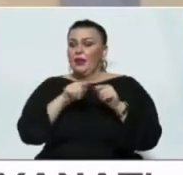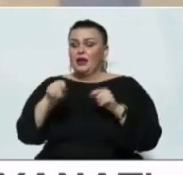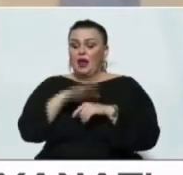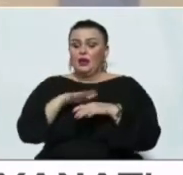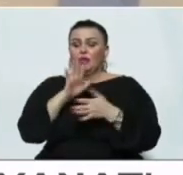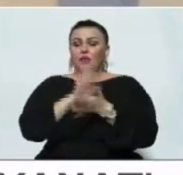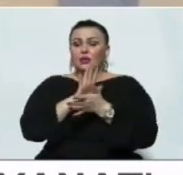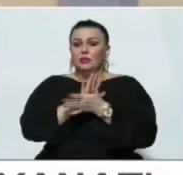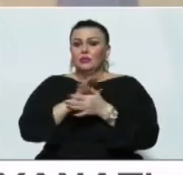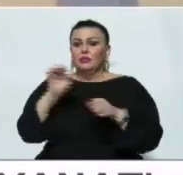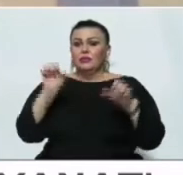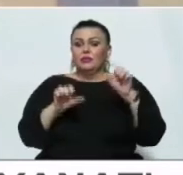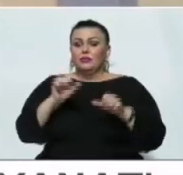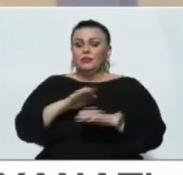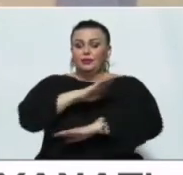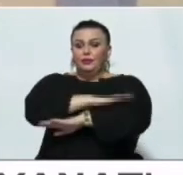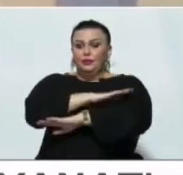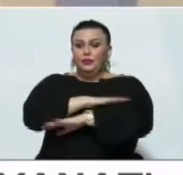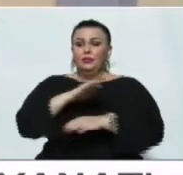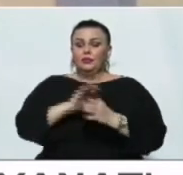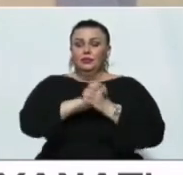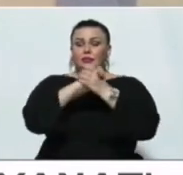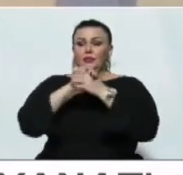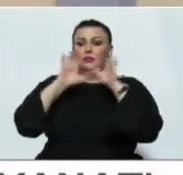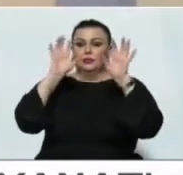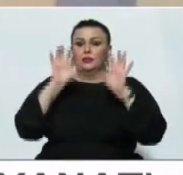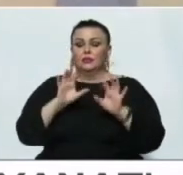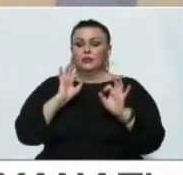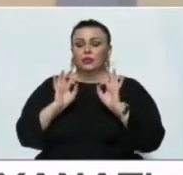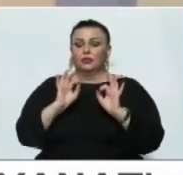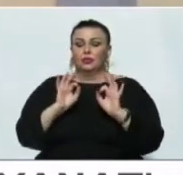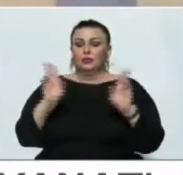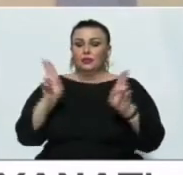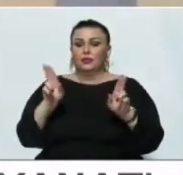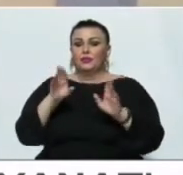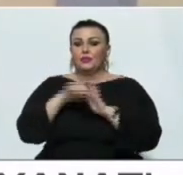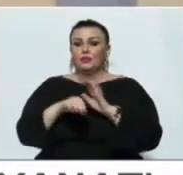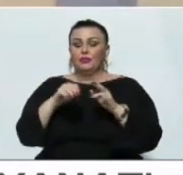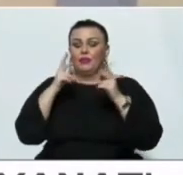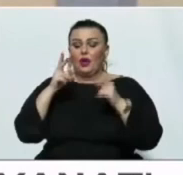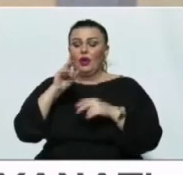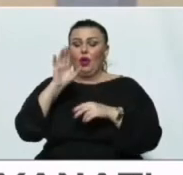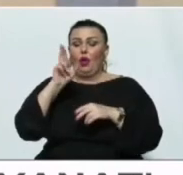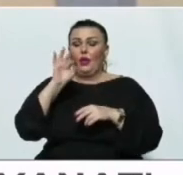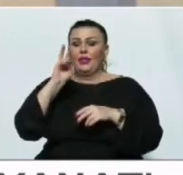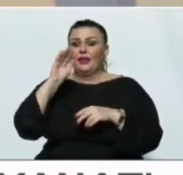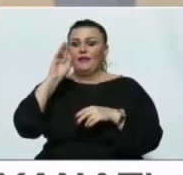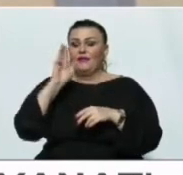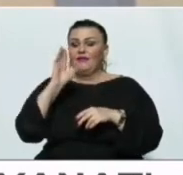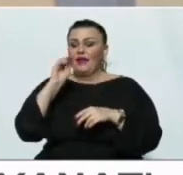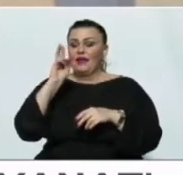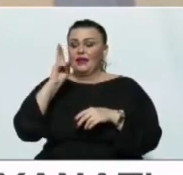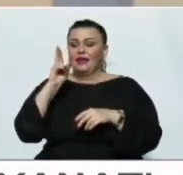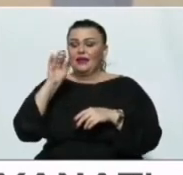bu çirkin əməli bir sıra beynəlxalq qanun və normaların prinsiplərinə ziddiyyət edir. Birbaşa olaraq beynəlxalq konvensiyalara ziddiyyət edir və